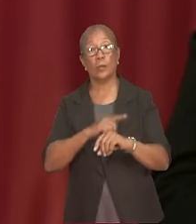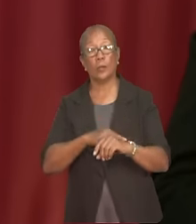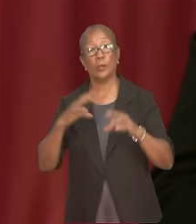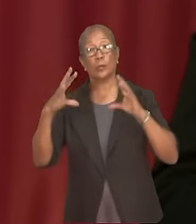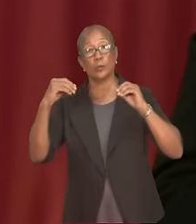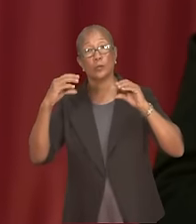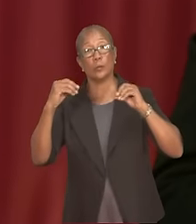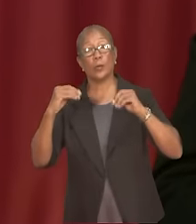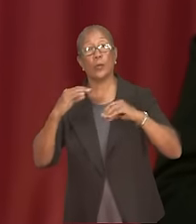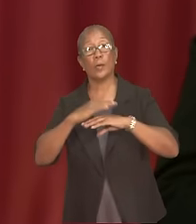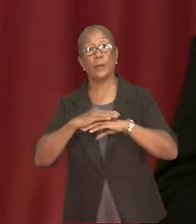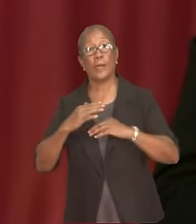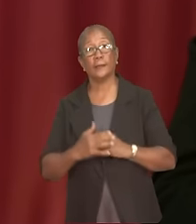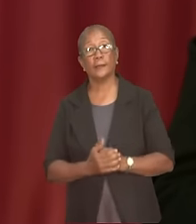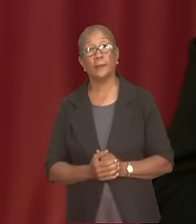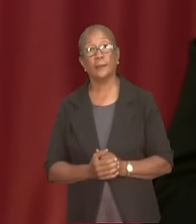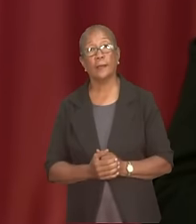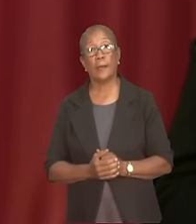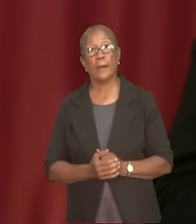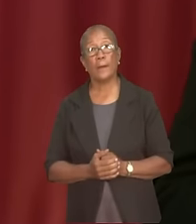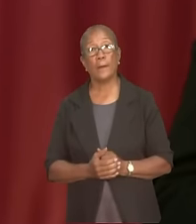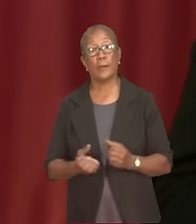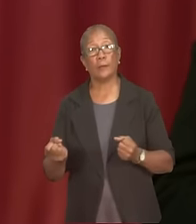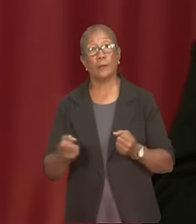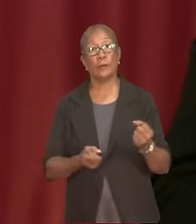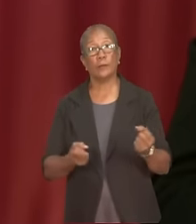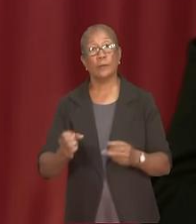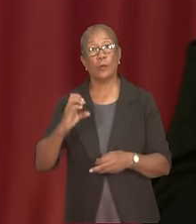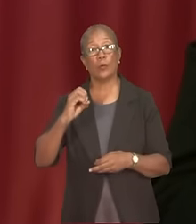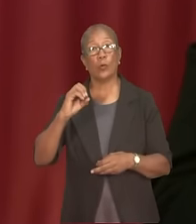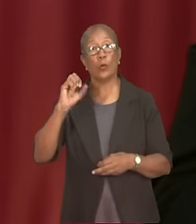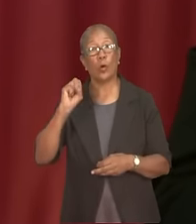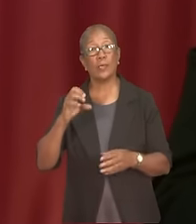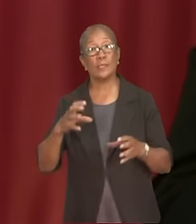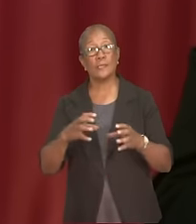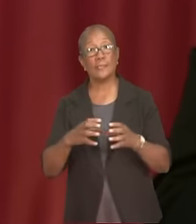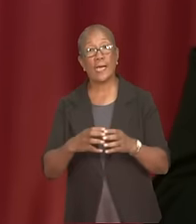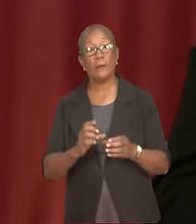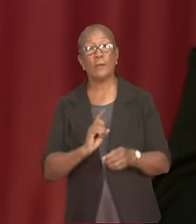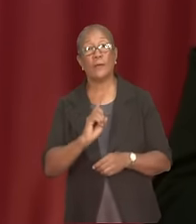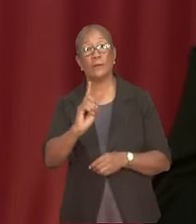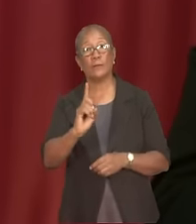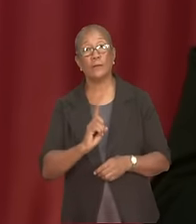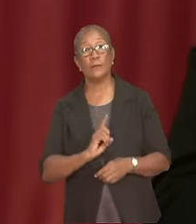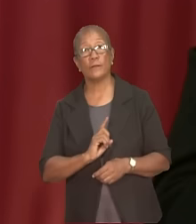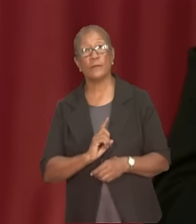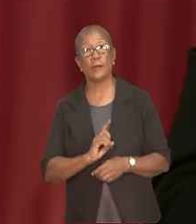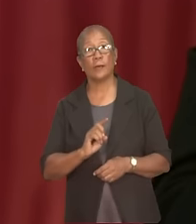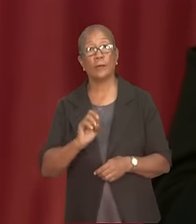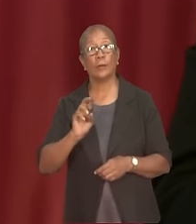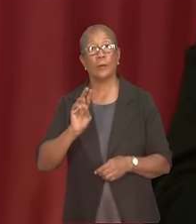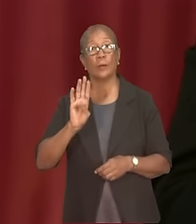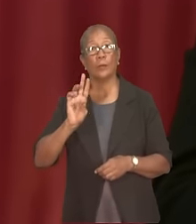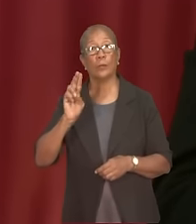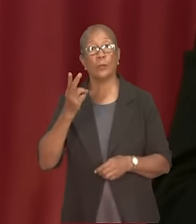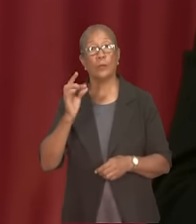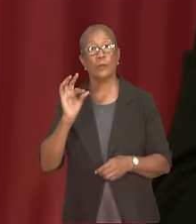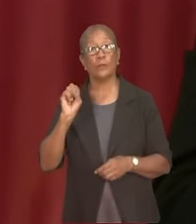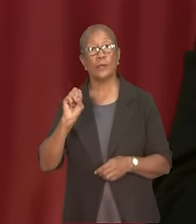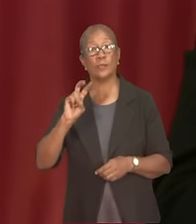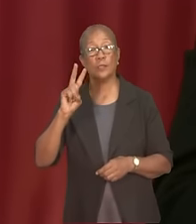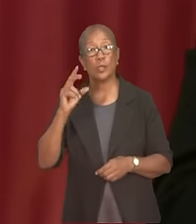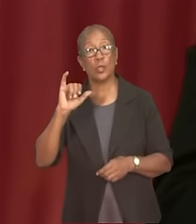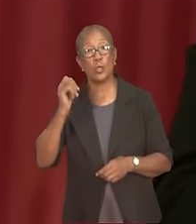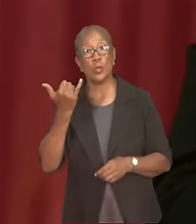gehad met het bestuur van OWAS. Samen met vertegenwoordigers van UFAF, de nieuwe